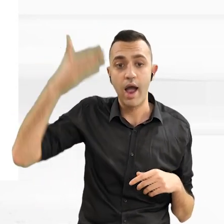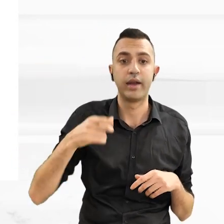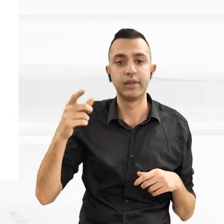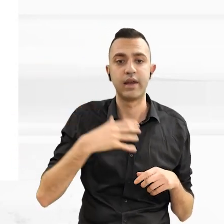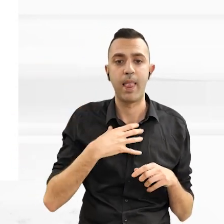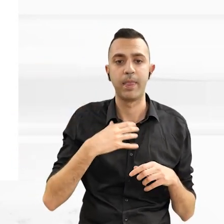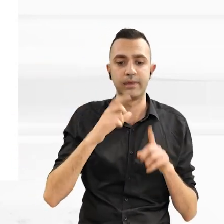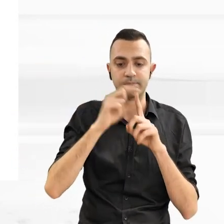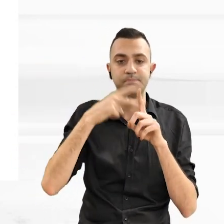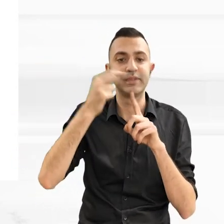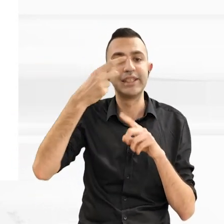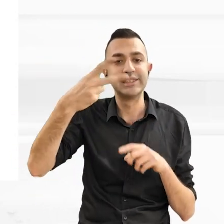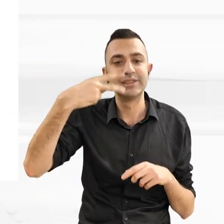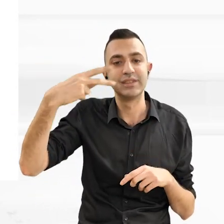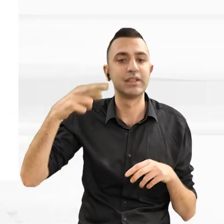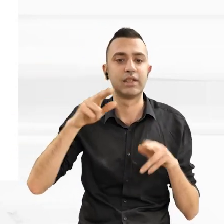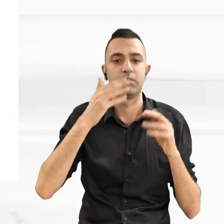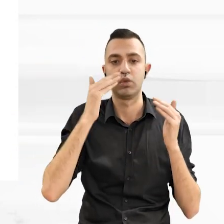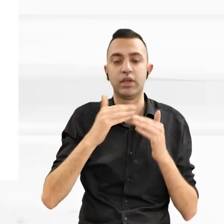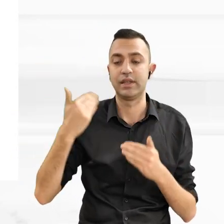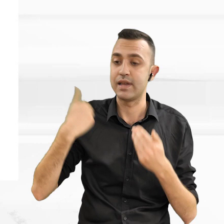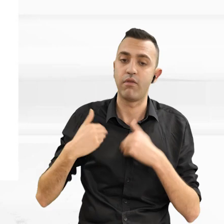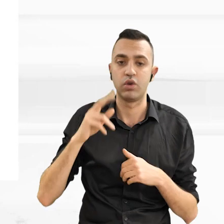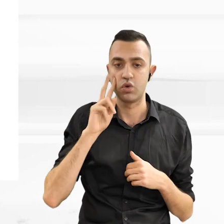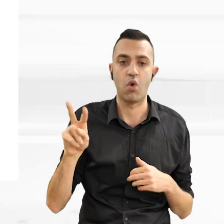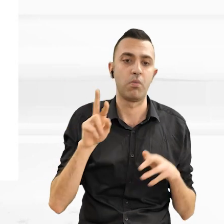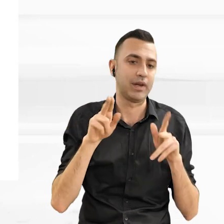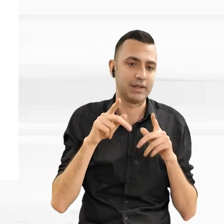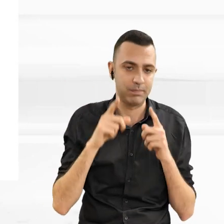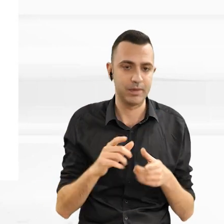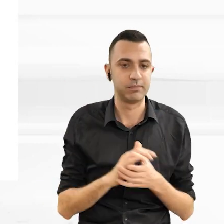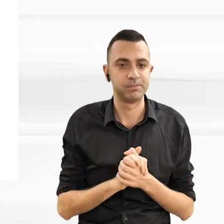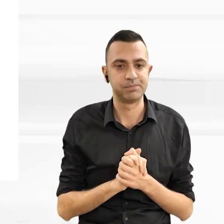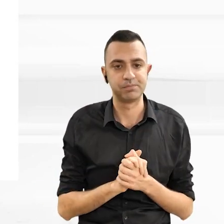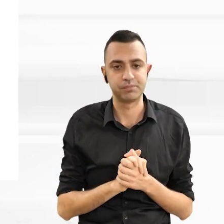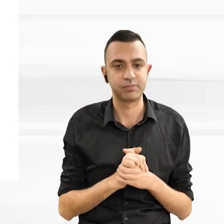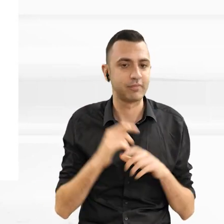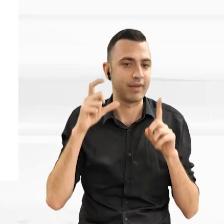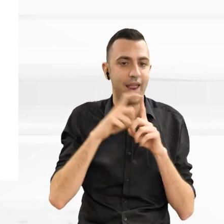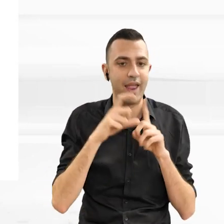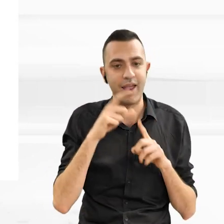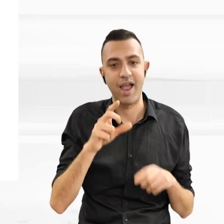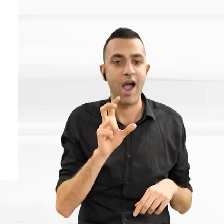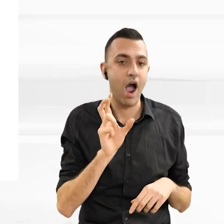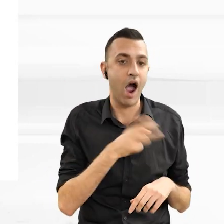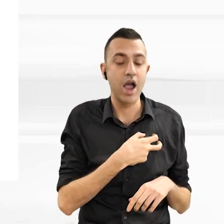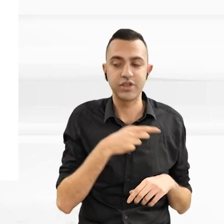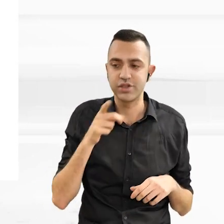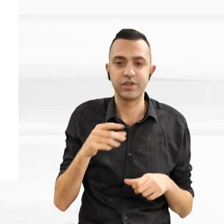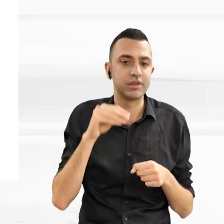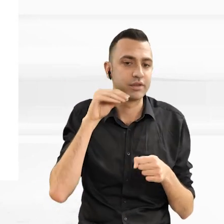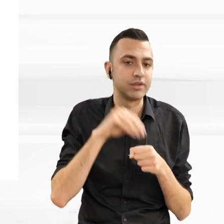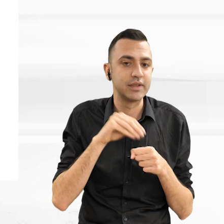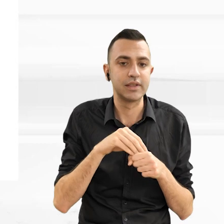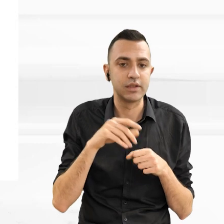asılması güzel bir nedene bağlanmıştır Evet sevgili görmek için gizli gizli nasılmış ve bakalım Aşığım ızdırabın